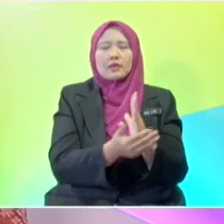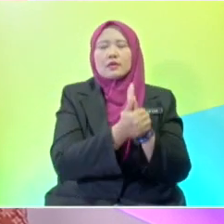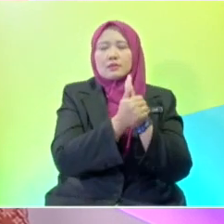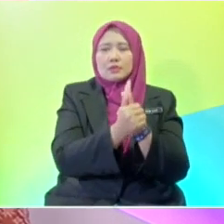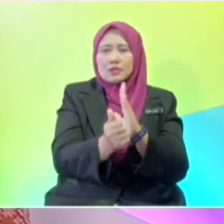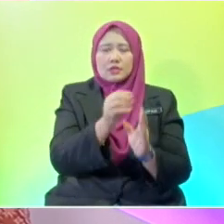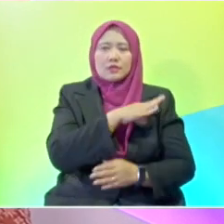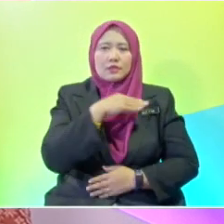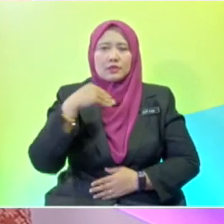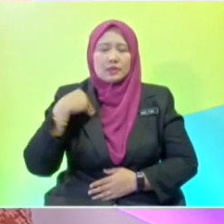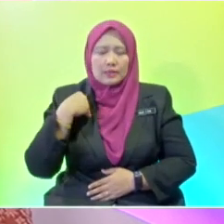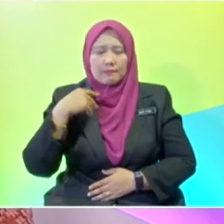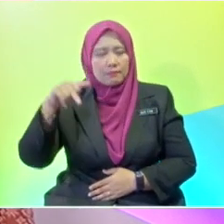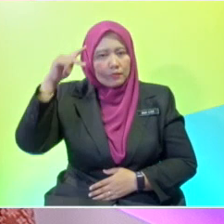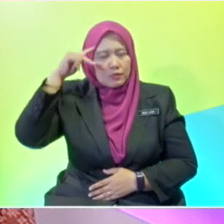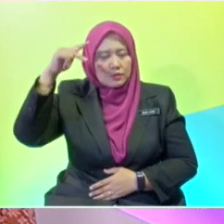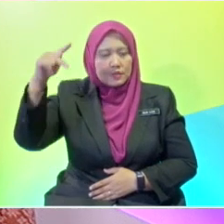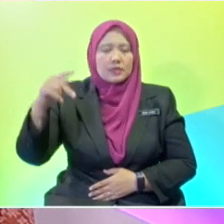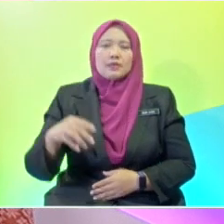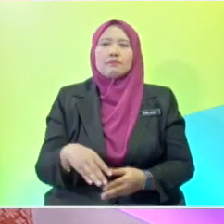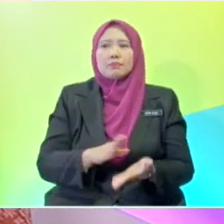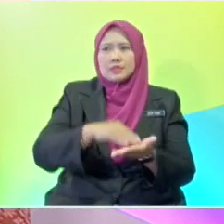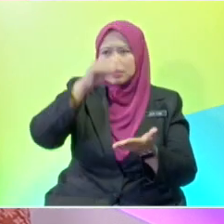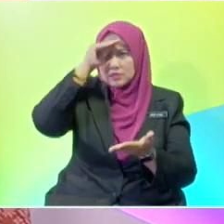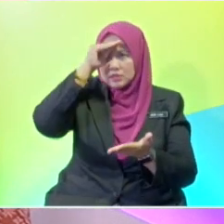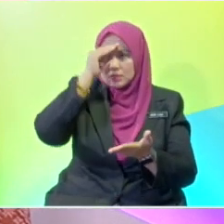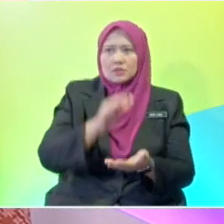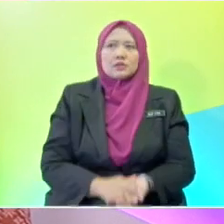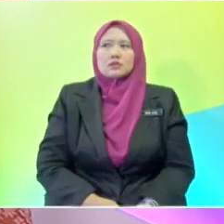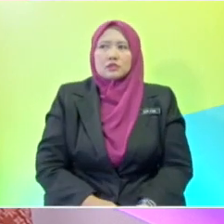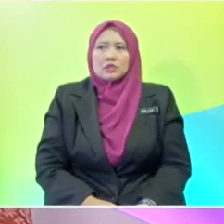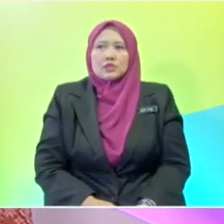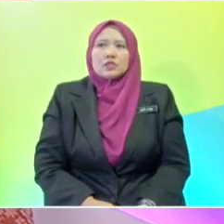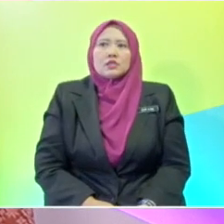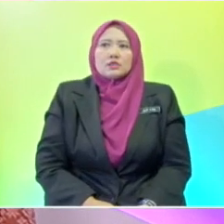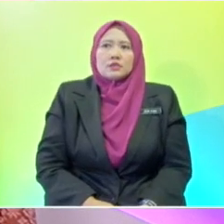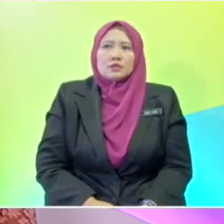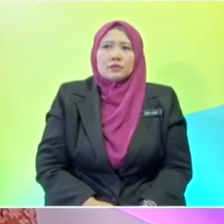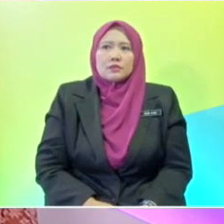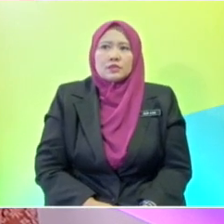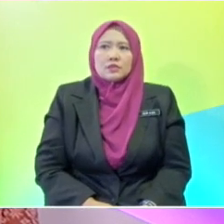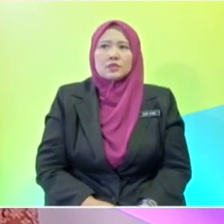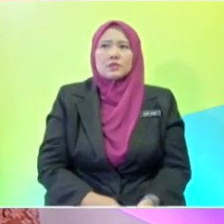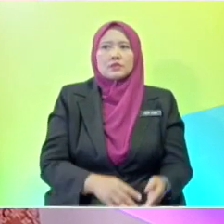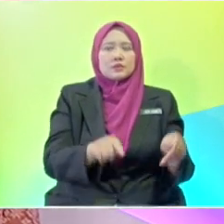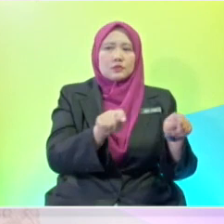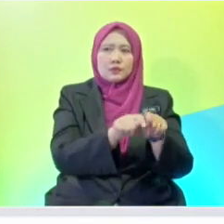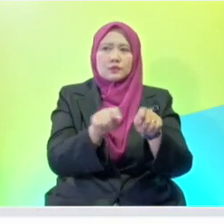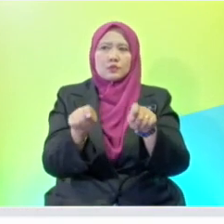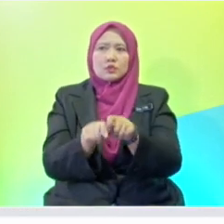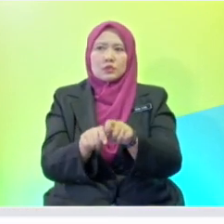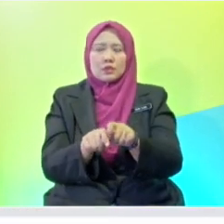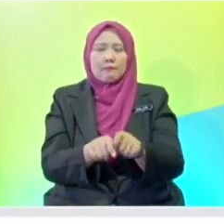Selain itu ciri-ciri PBB dalam derontologi mempunyai berbagai strategi pengajaran yaitu sama ada